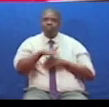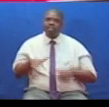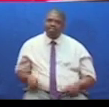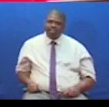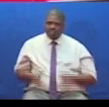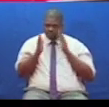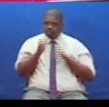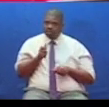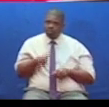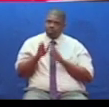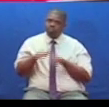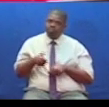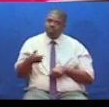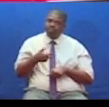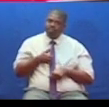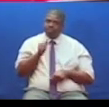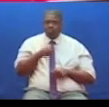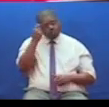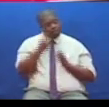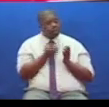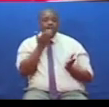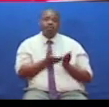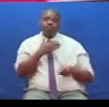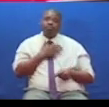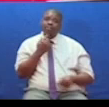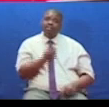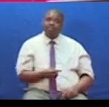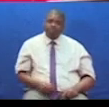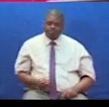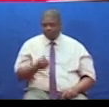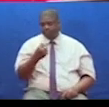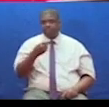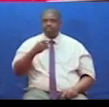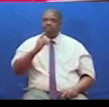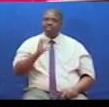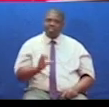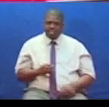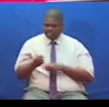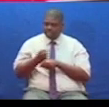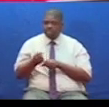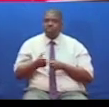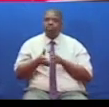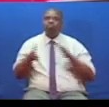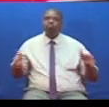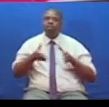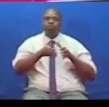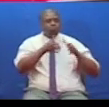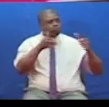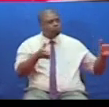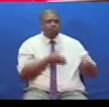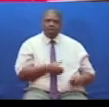waheshimiwa wabunge, mimi ndio maana mapendekezo yangu nasema kwamba TPDC wana kazi kubwa kubwa